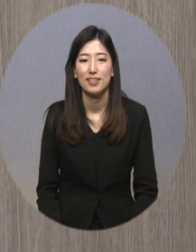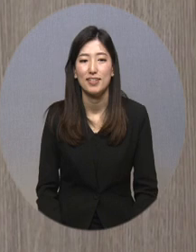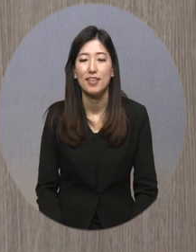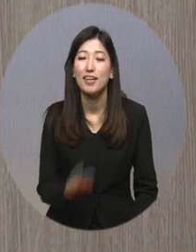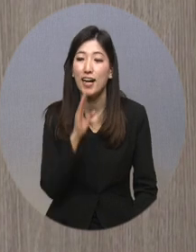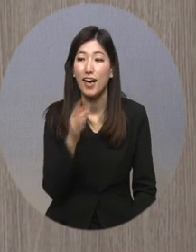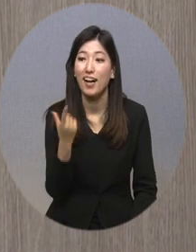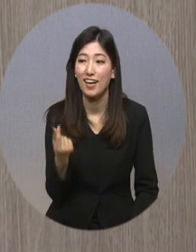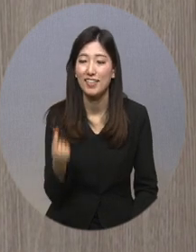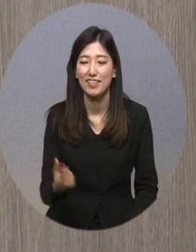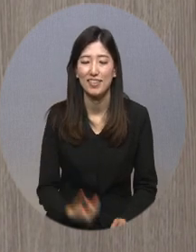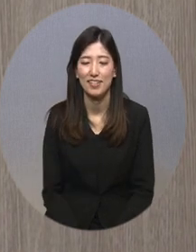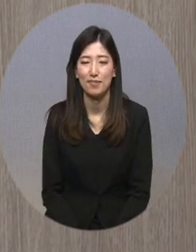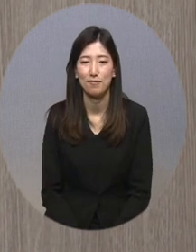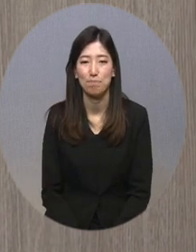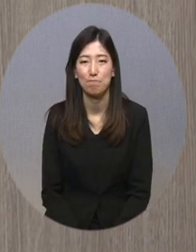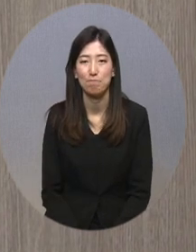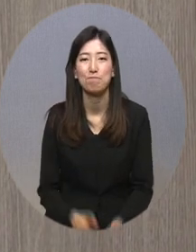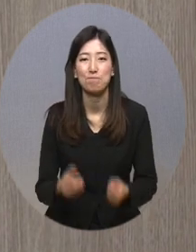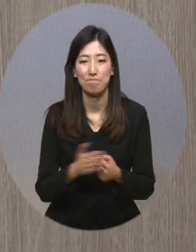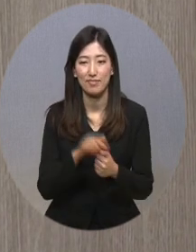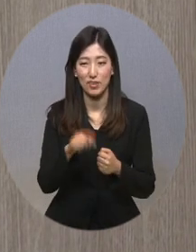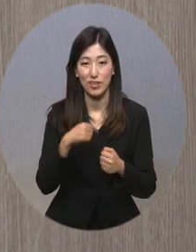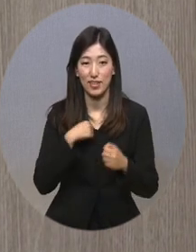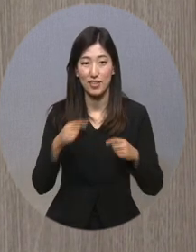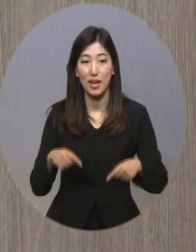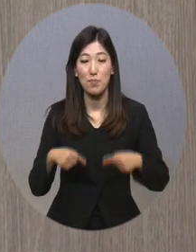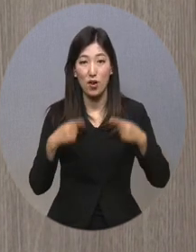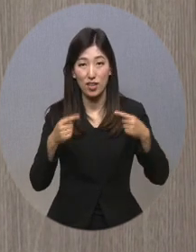생각을 했습니다. 그래서 제가 거기에 참여하고 있다는 것이,